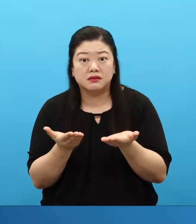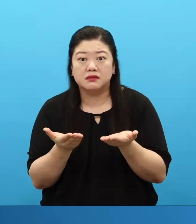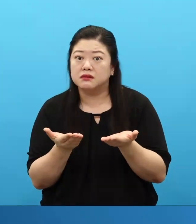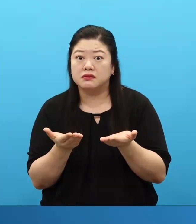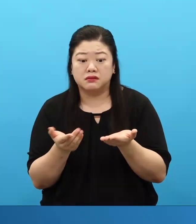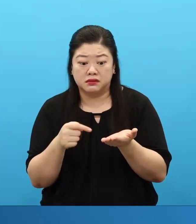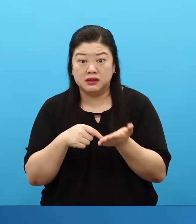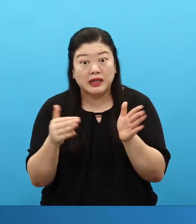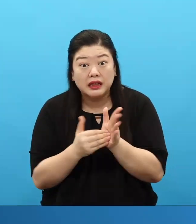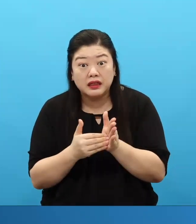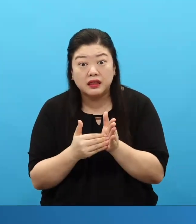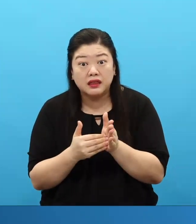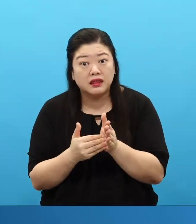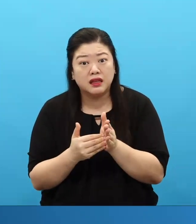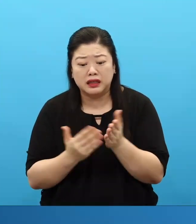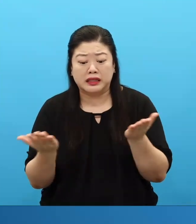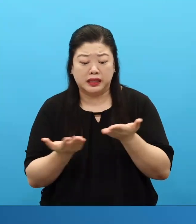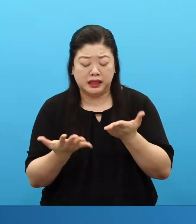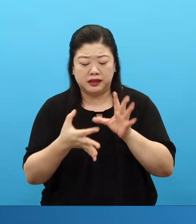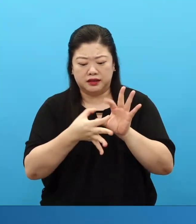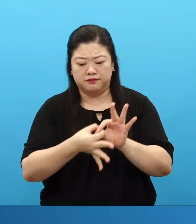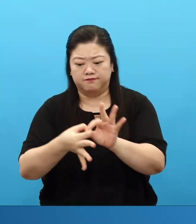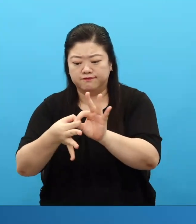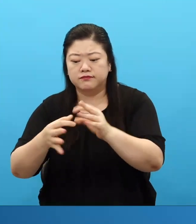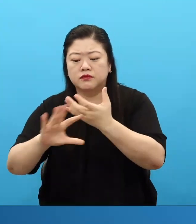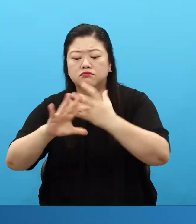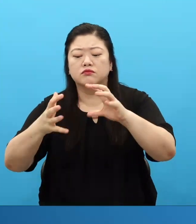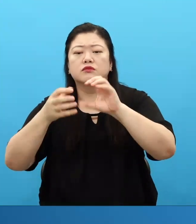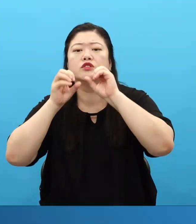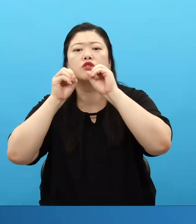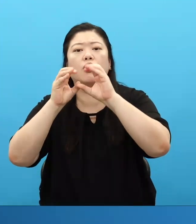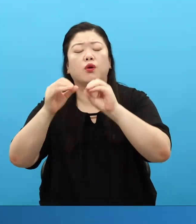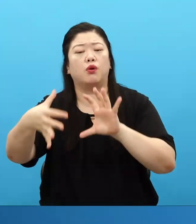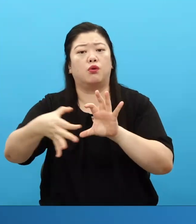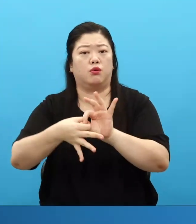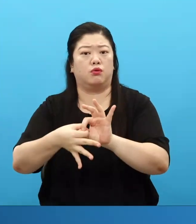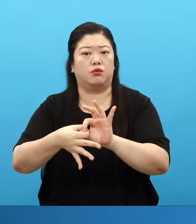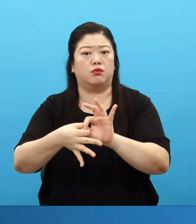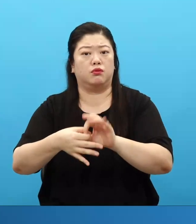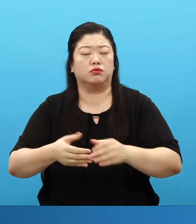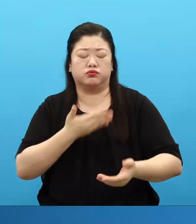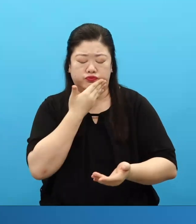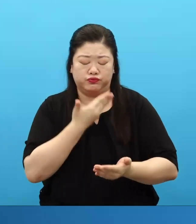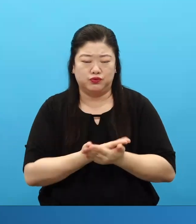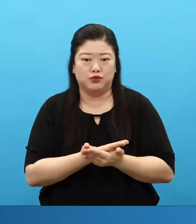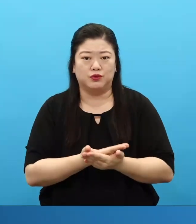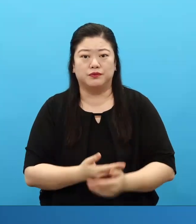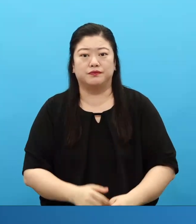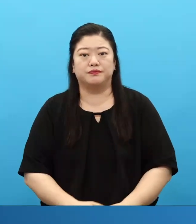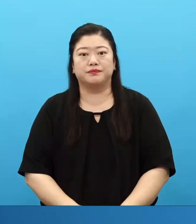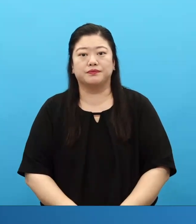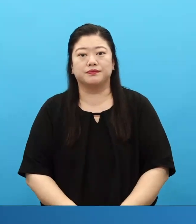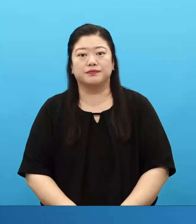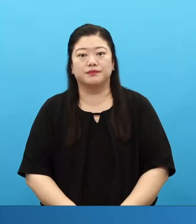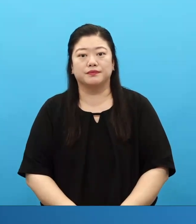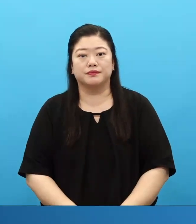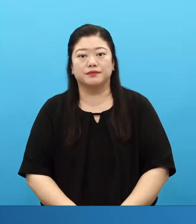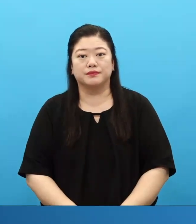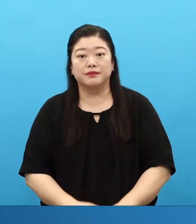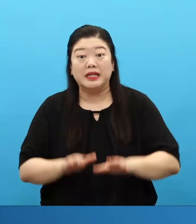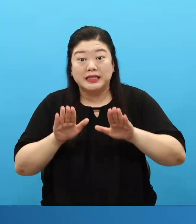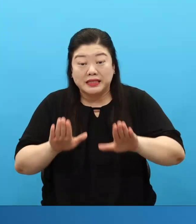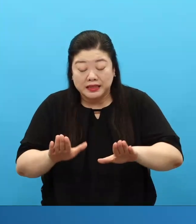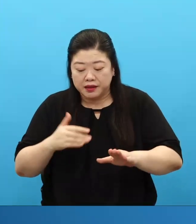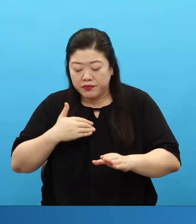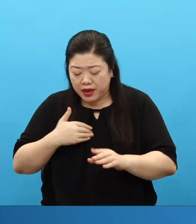아니에요. not just running your business. You need to receive God's answers, and with this power, 그렇죠. do missions. Isn't that 내가 so? 비록 힘없이 살았지만 내가 지금 하나님 은혜 힘 얻어서 교회